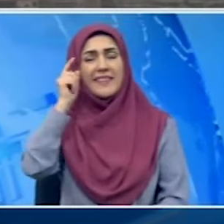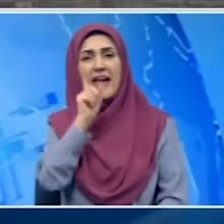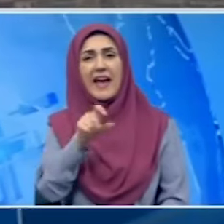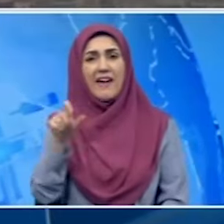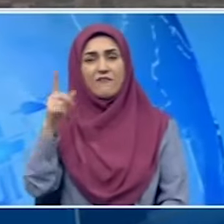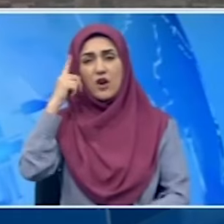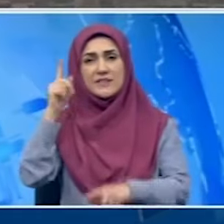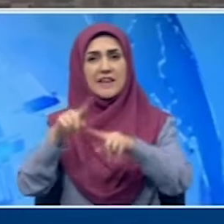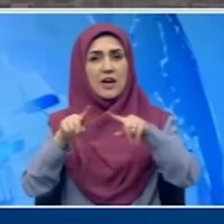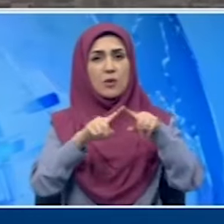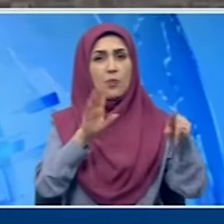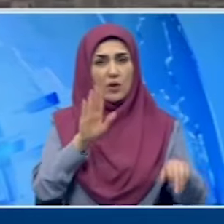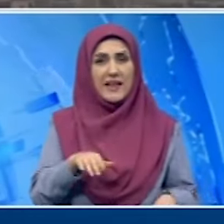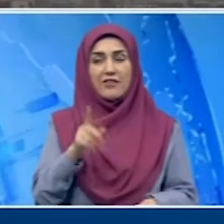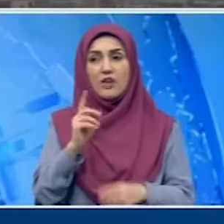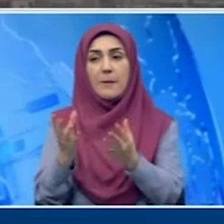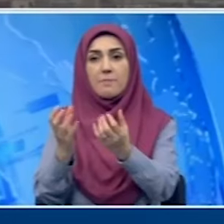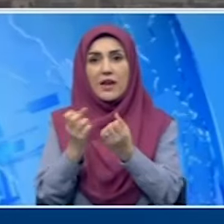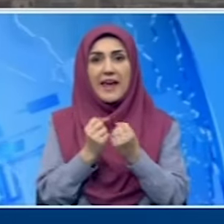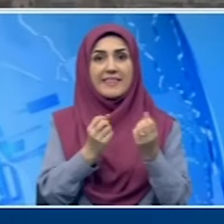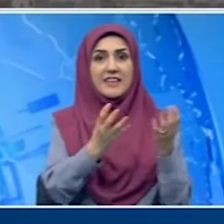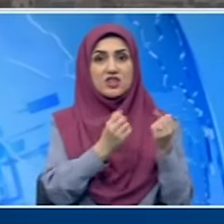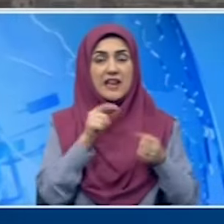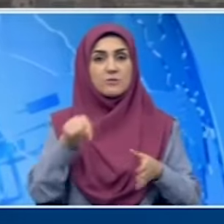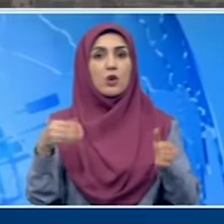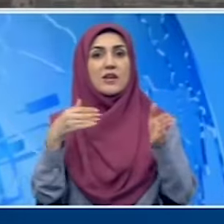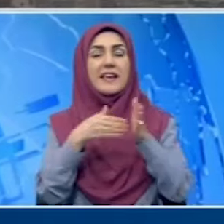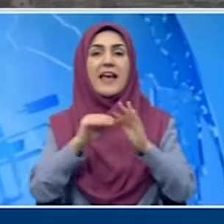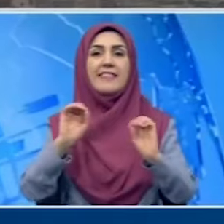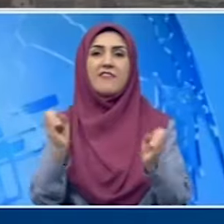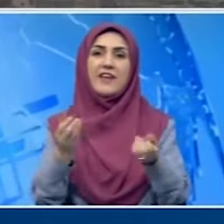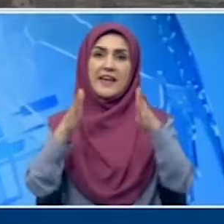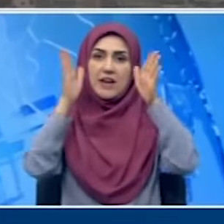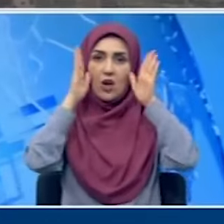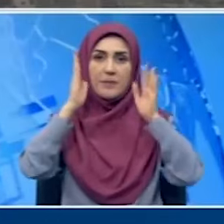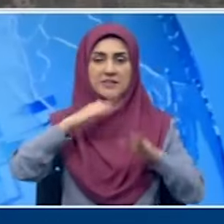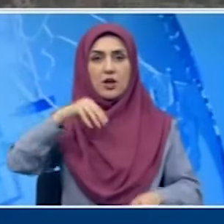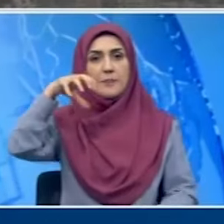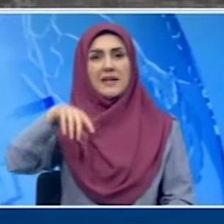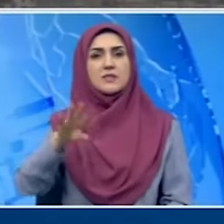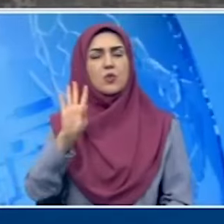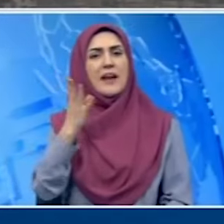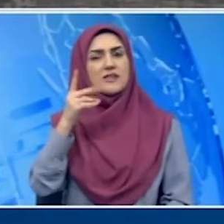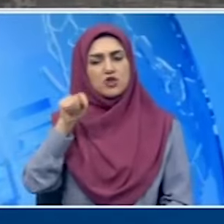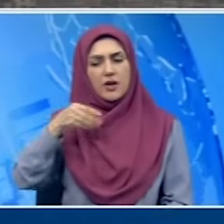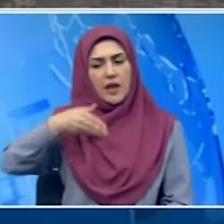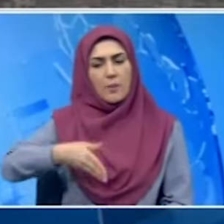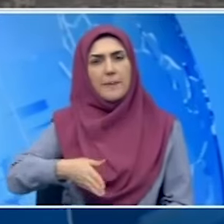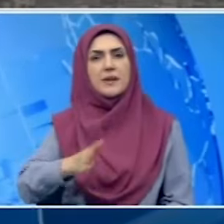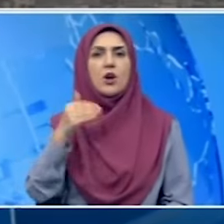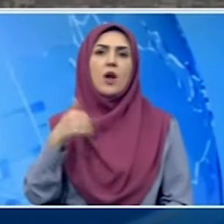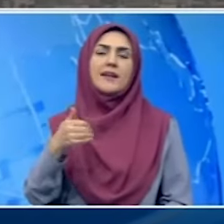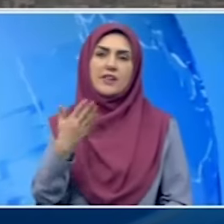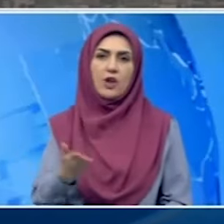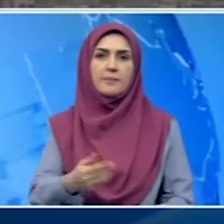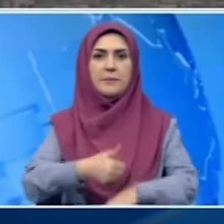شرح صدر و رفتار عزتمندانه را راه غلبه بر چالش ها و مشکلات کشور دانست و گفت دولت در این مسیر